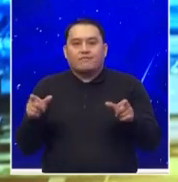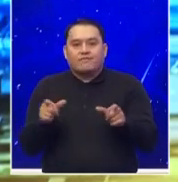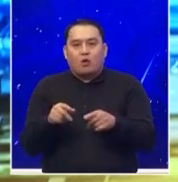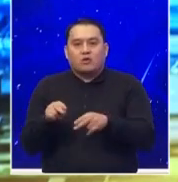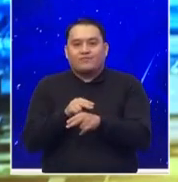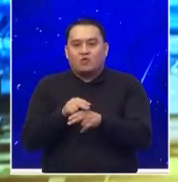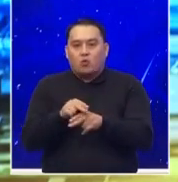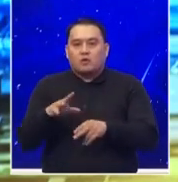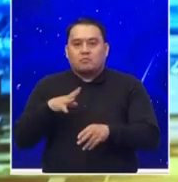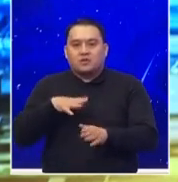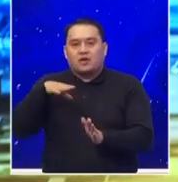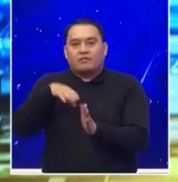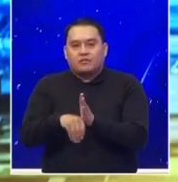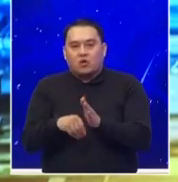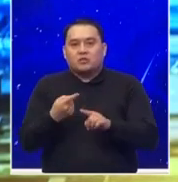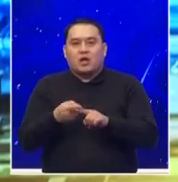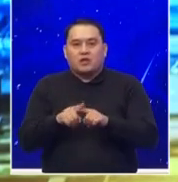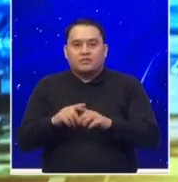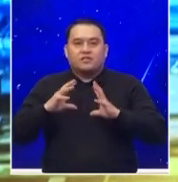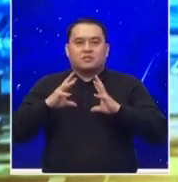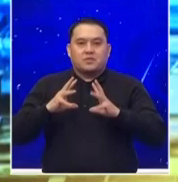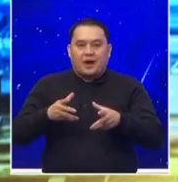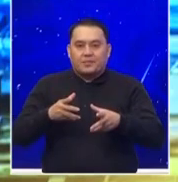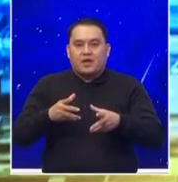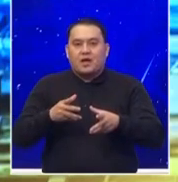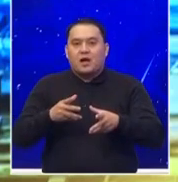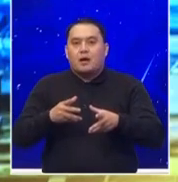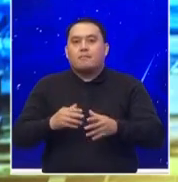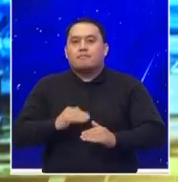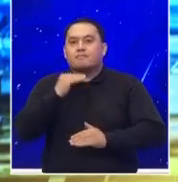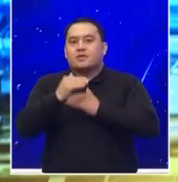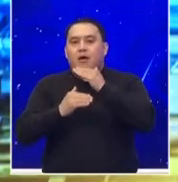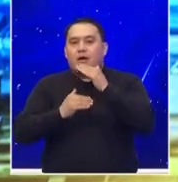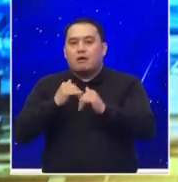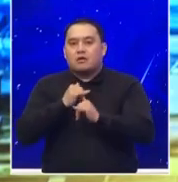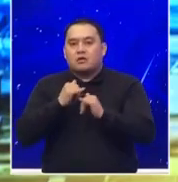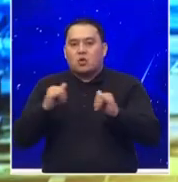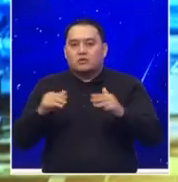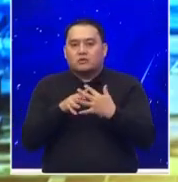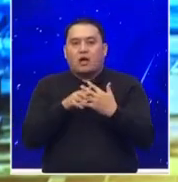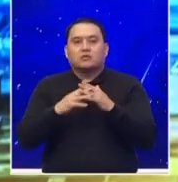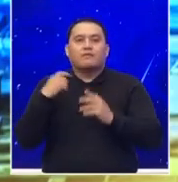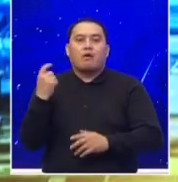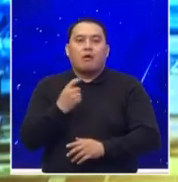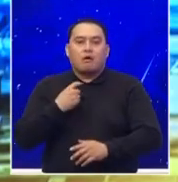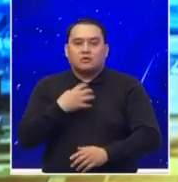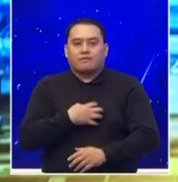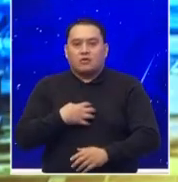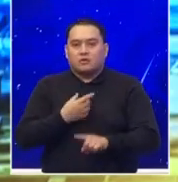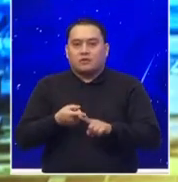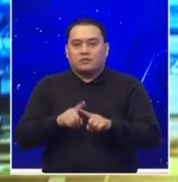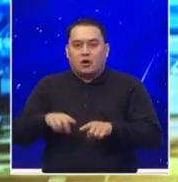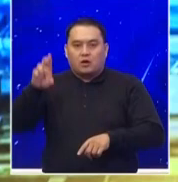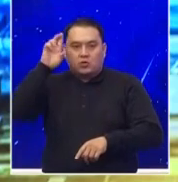коррективы, внесенные пандемией, обрушившиеся на весь мир. Заметный прогресс отмечается и в ряде других сфер жизнедеятельности